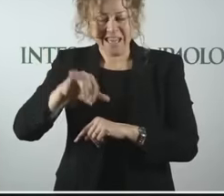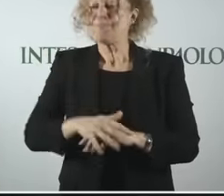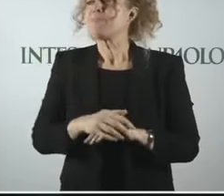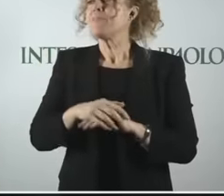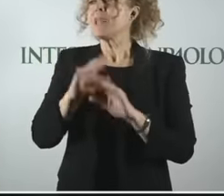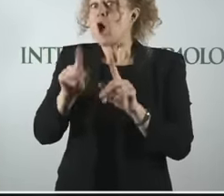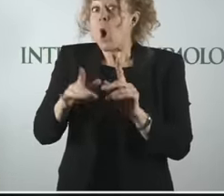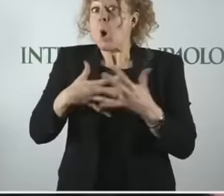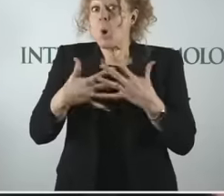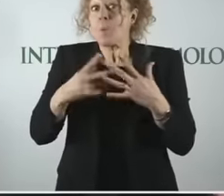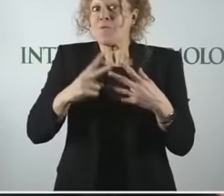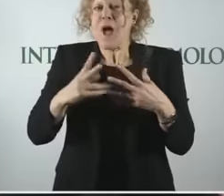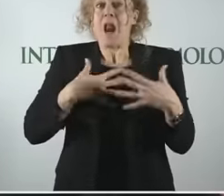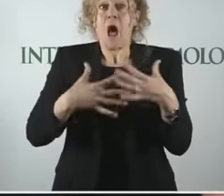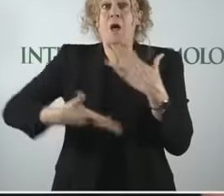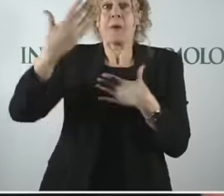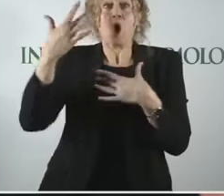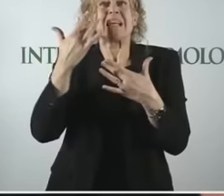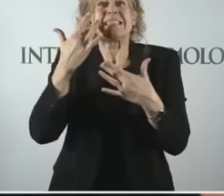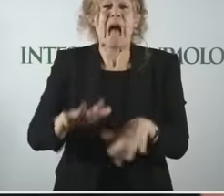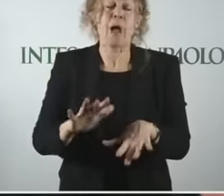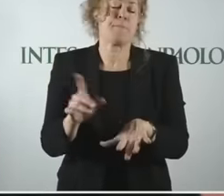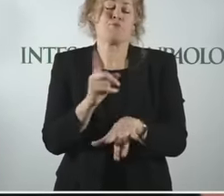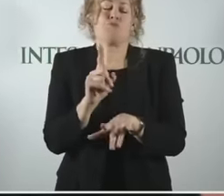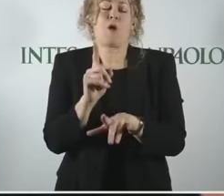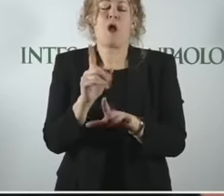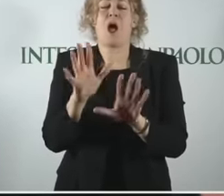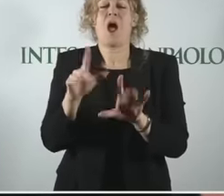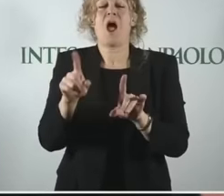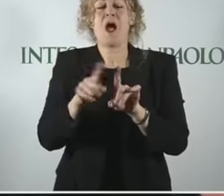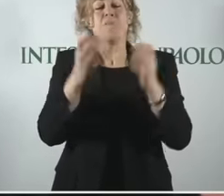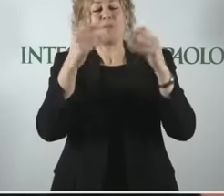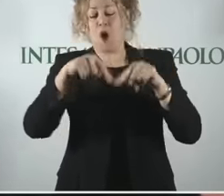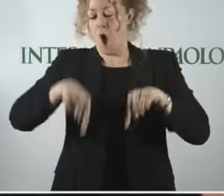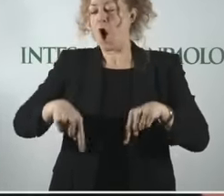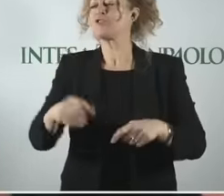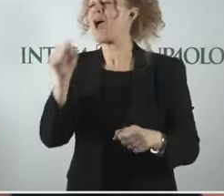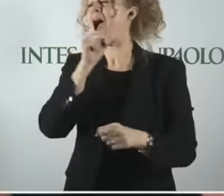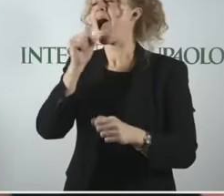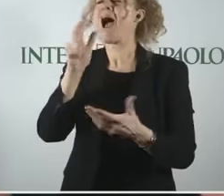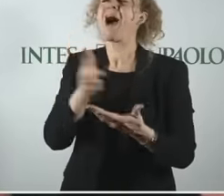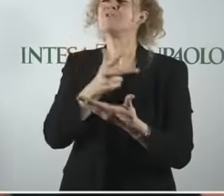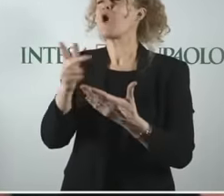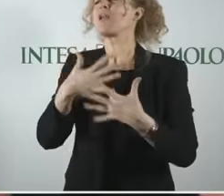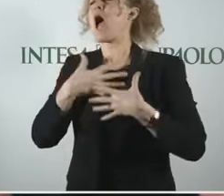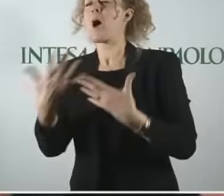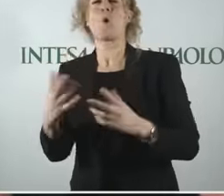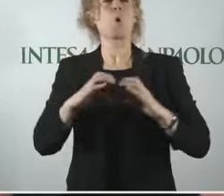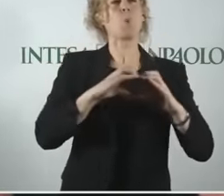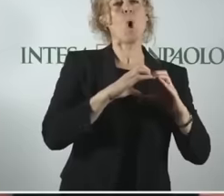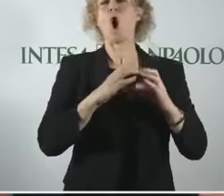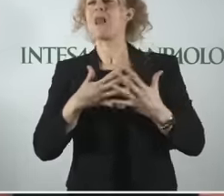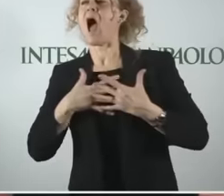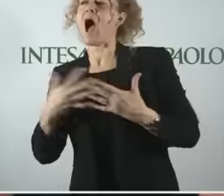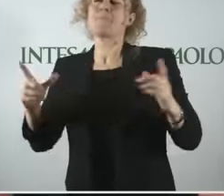era una roba tutt'altro che semplice non aveva niente a che fare con le nostre canzoni d'amore che fanno la rima cuore amore